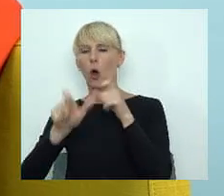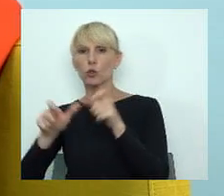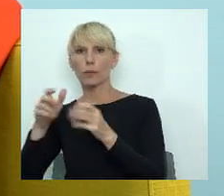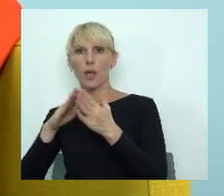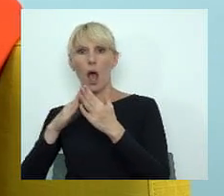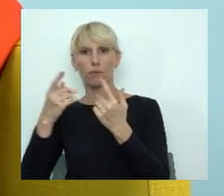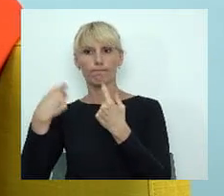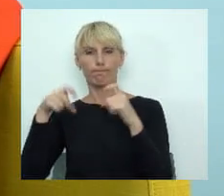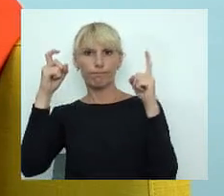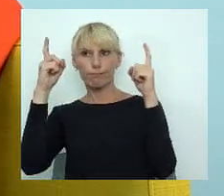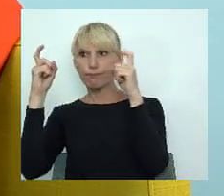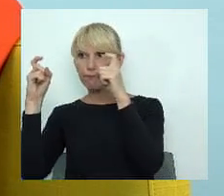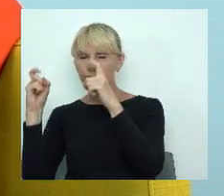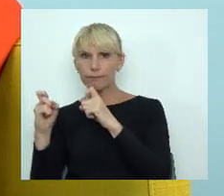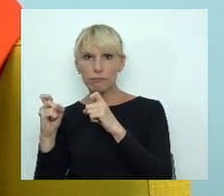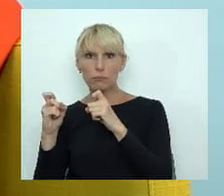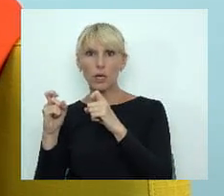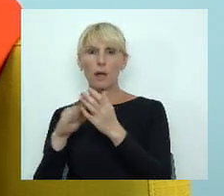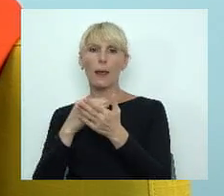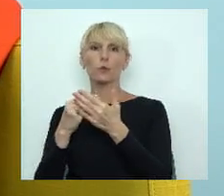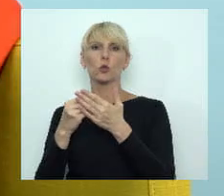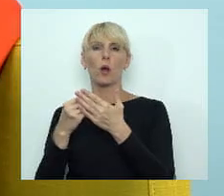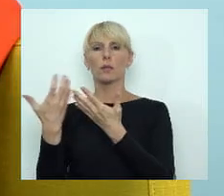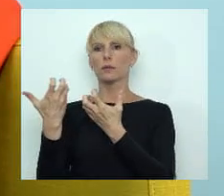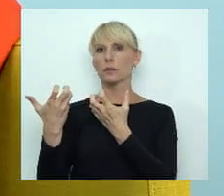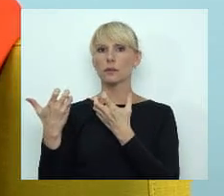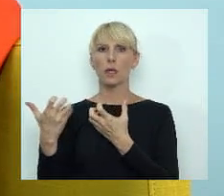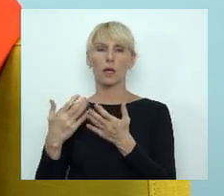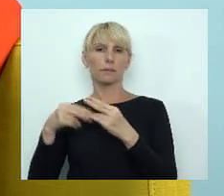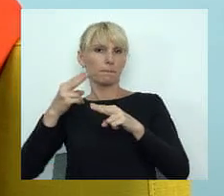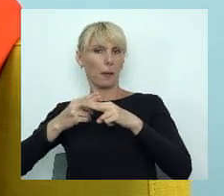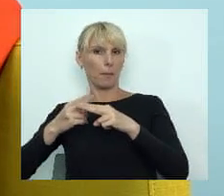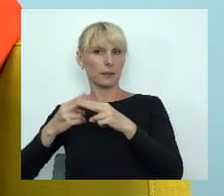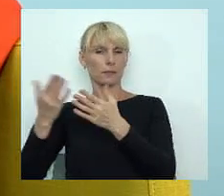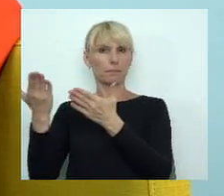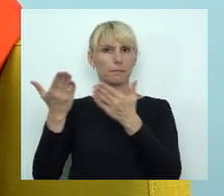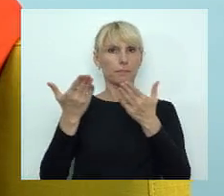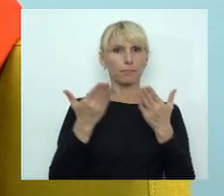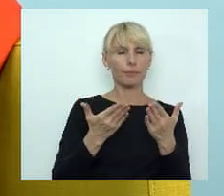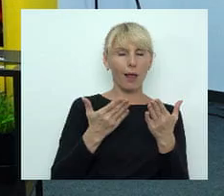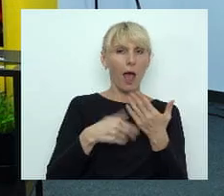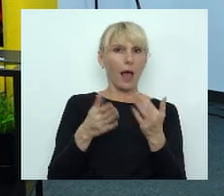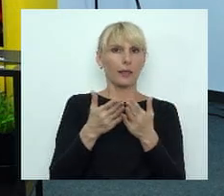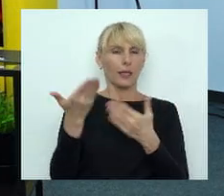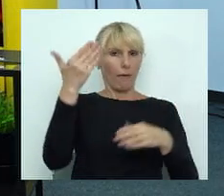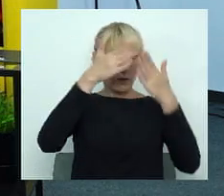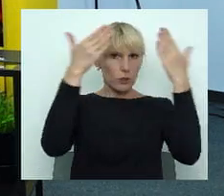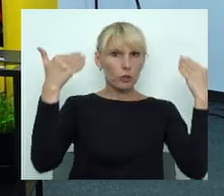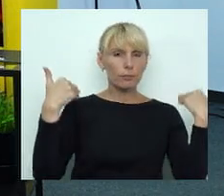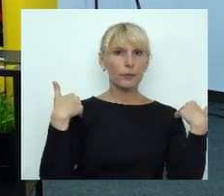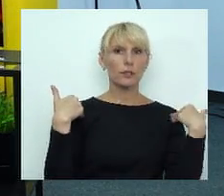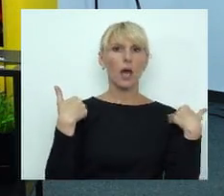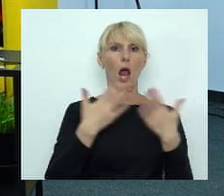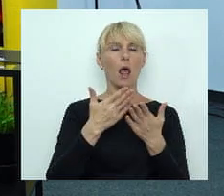zdjęcie. Załóżmy, że wyjątkowo zachęcająco wyglądam jako pacjent, w związku z tym dana placówka medyczna postanawia